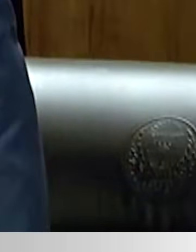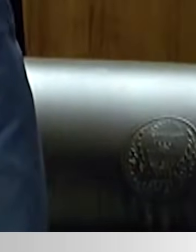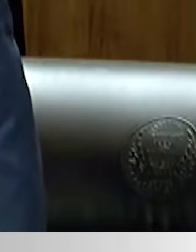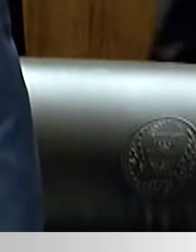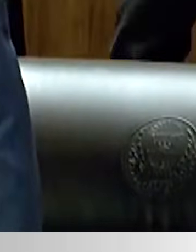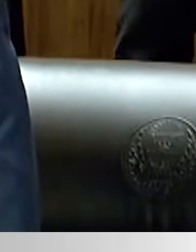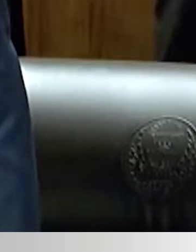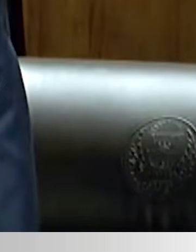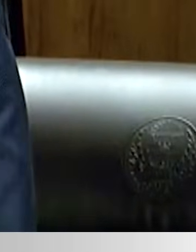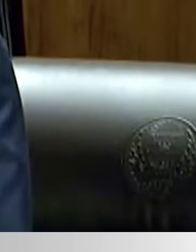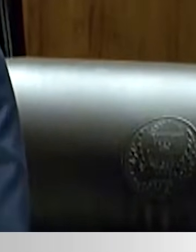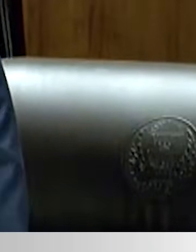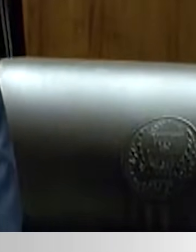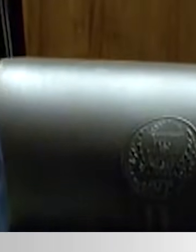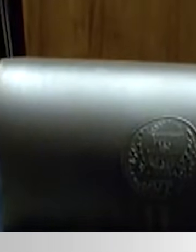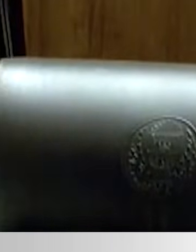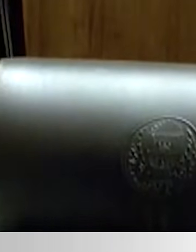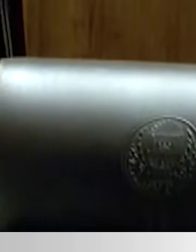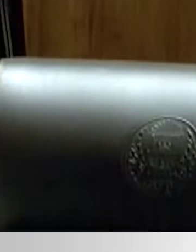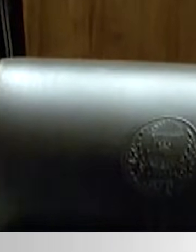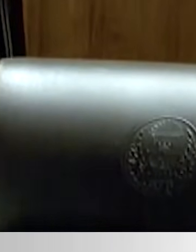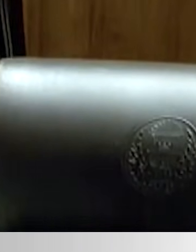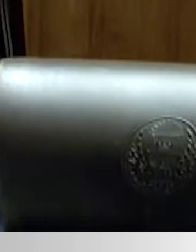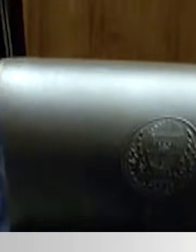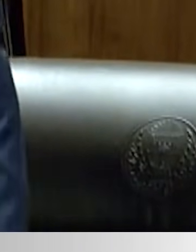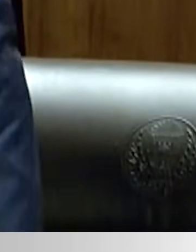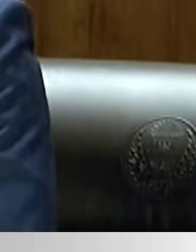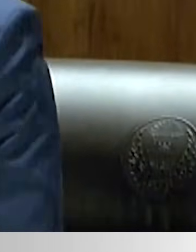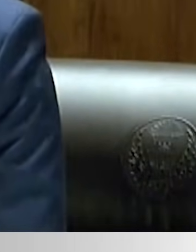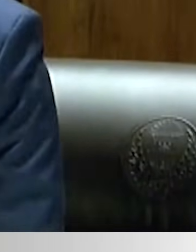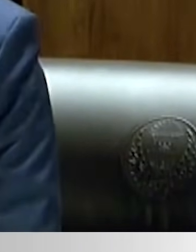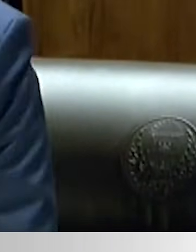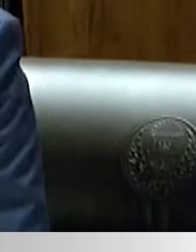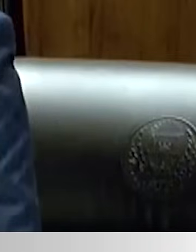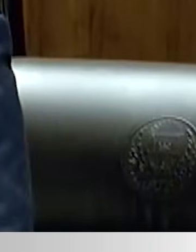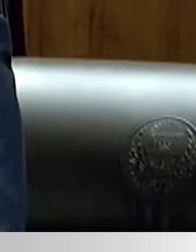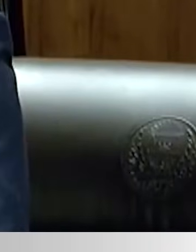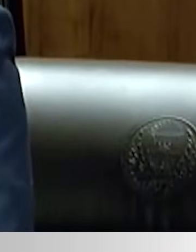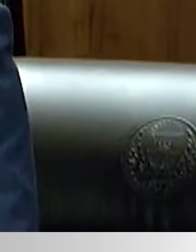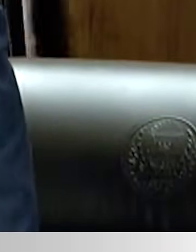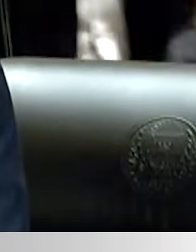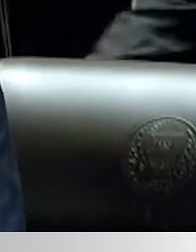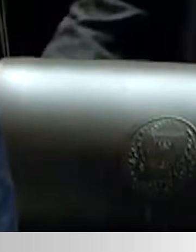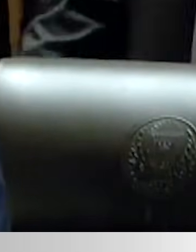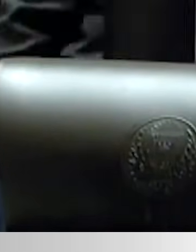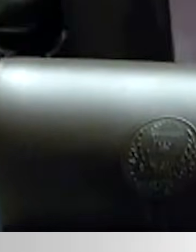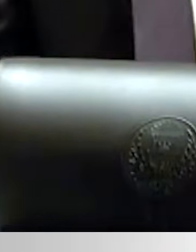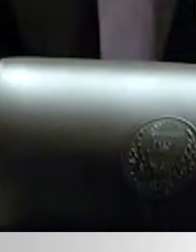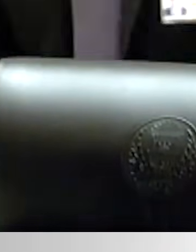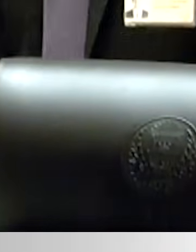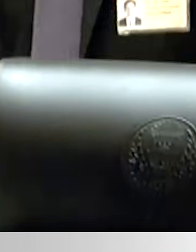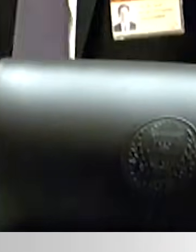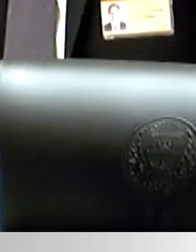ล้อมแค่ 0.3% หรือ 12,000 ล้านบาทไม่สอดคล้องกับวิกฤตปัญหาด้านมลพิษทางอากาศน้ำเสียขยะรัฐบาล